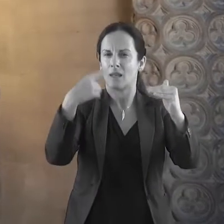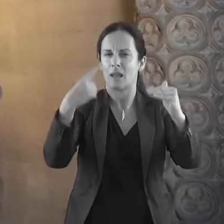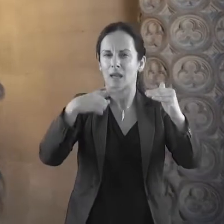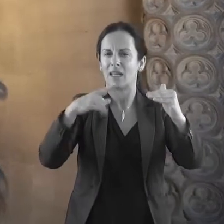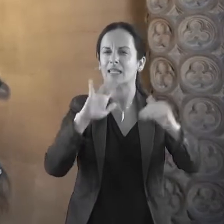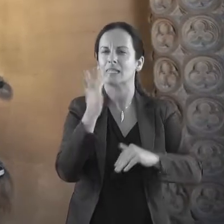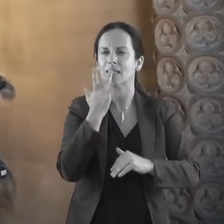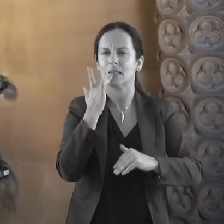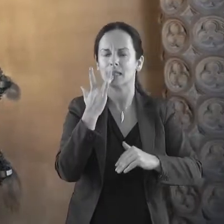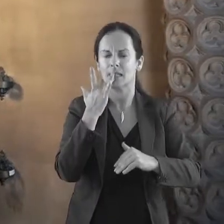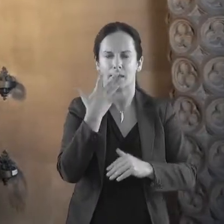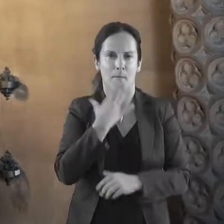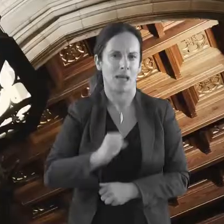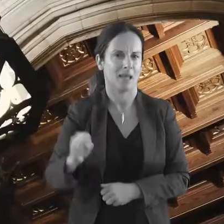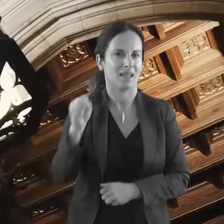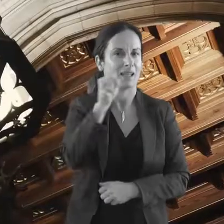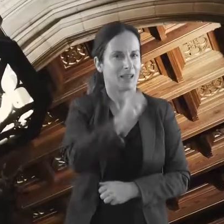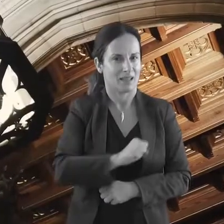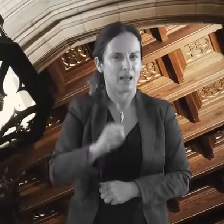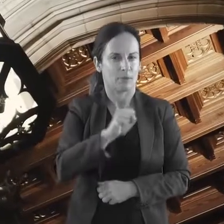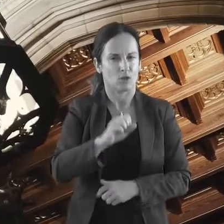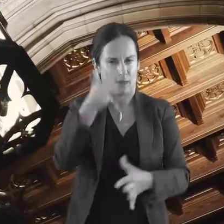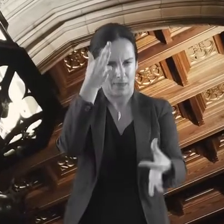L'il·luminen 6 fanals d'estil modernista.